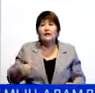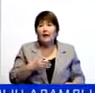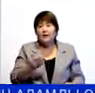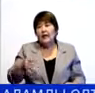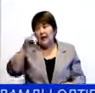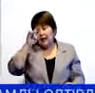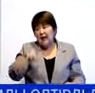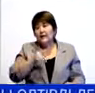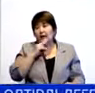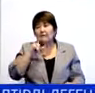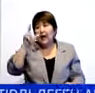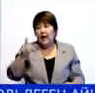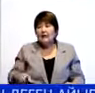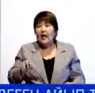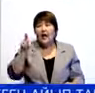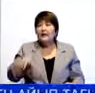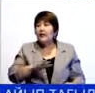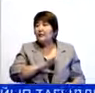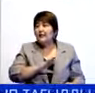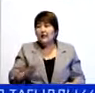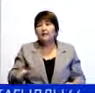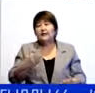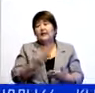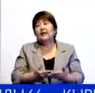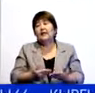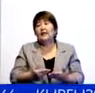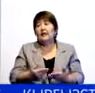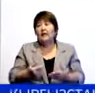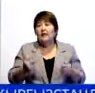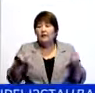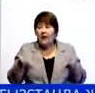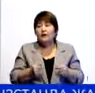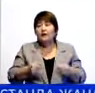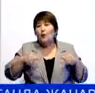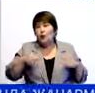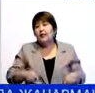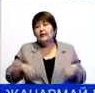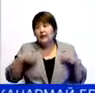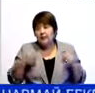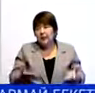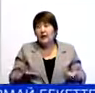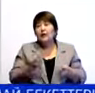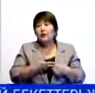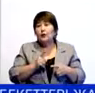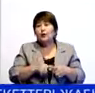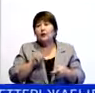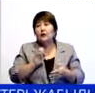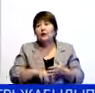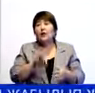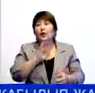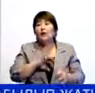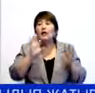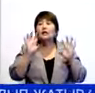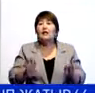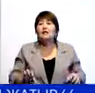азаматтардың Қазақстан азаматы немесе азаматы емес екенін анықтау өкілеттігі берілген. Сол себепті қолданыстағы